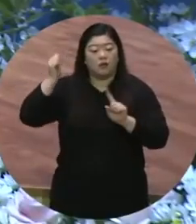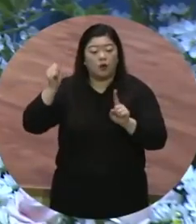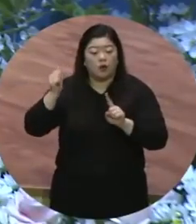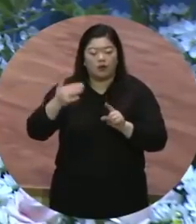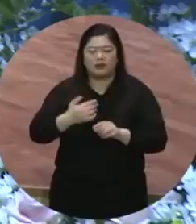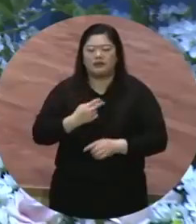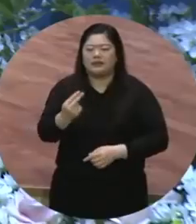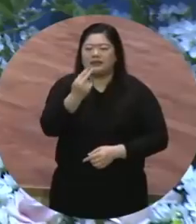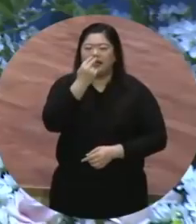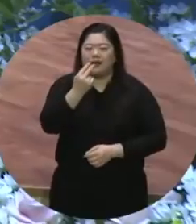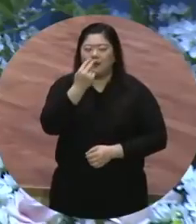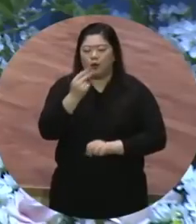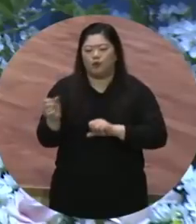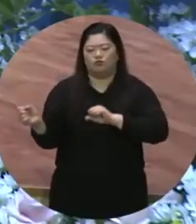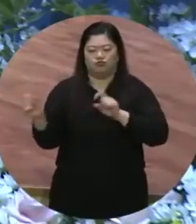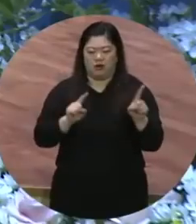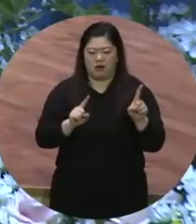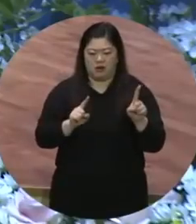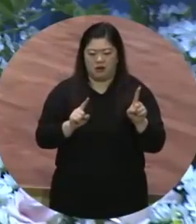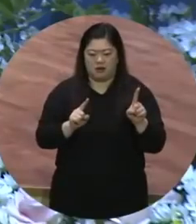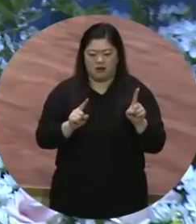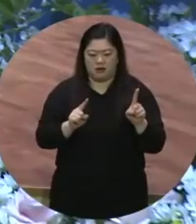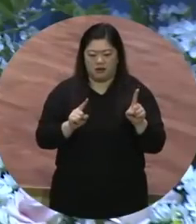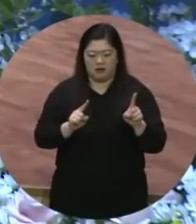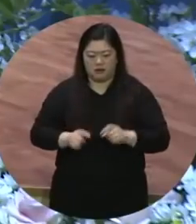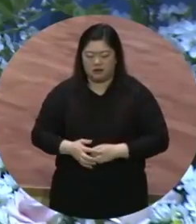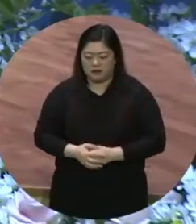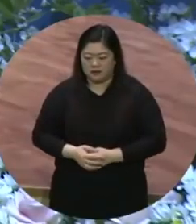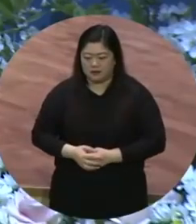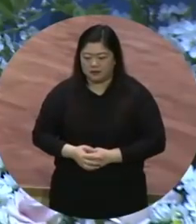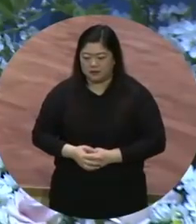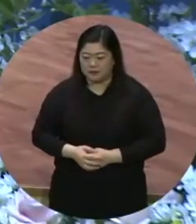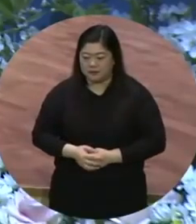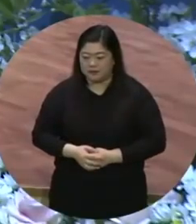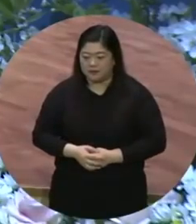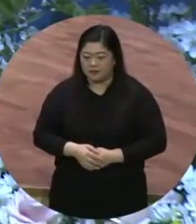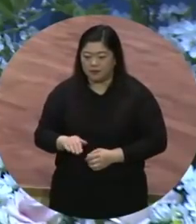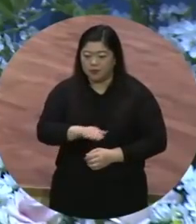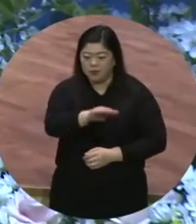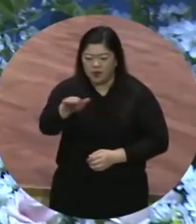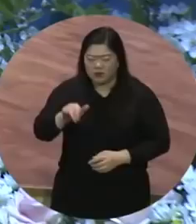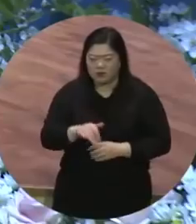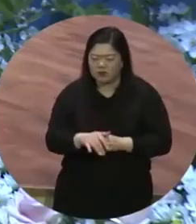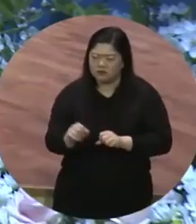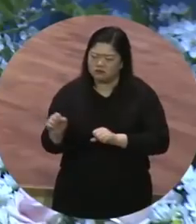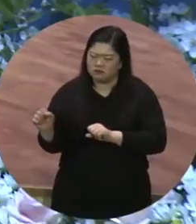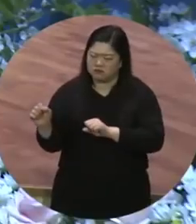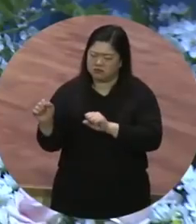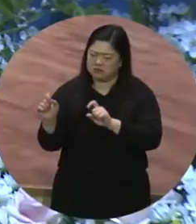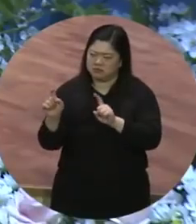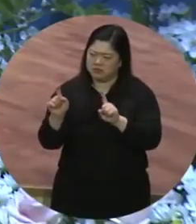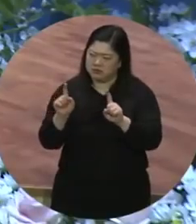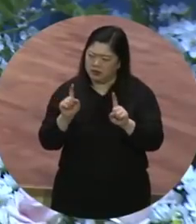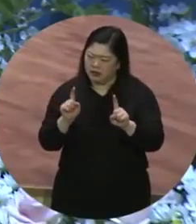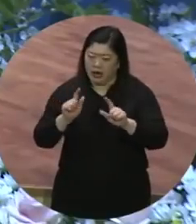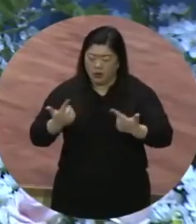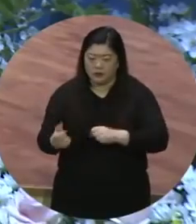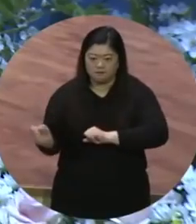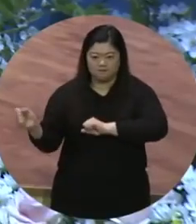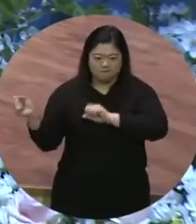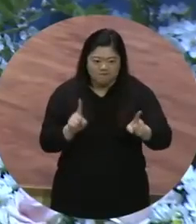생명이다. 그걸 강조하고 있습니다. 우리가 확실하게 누려야 될 것이 부활 생명이다. 이유